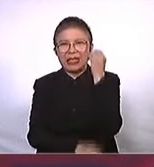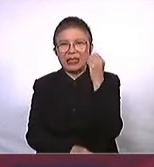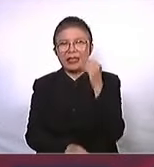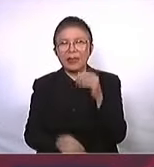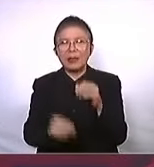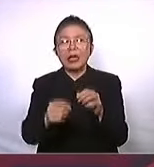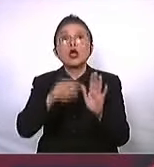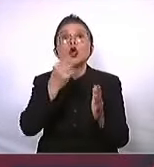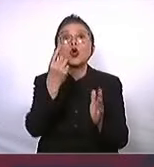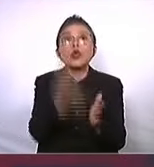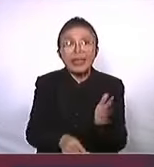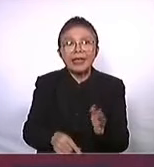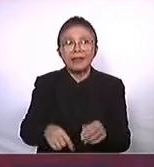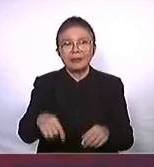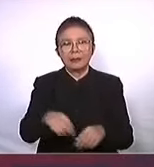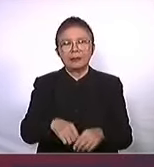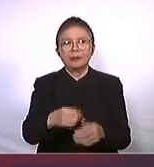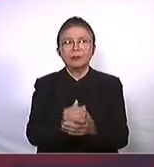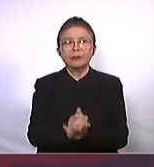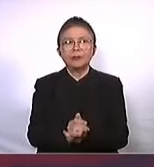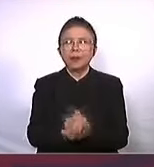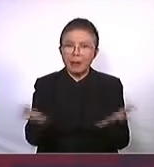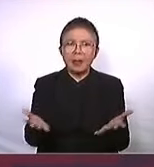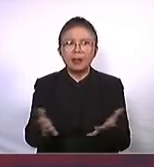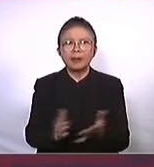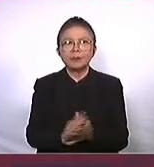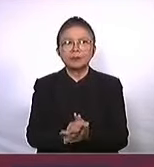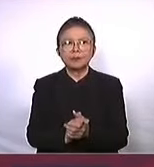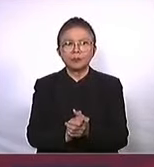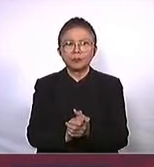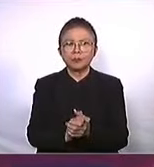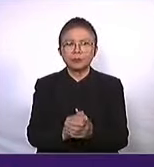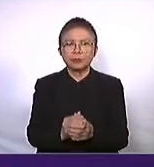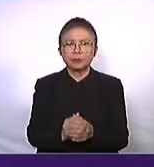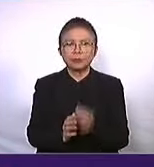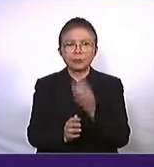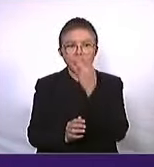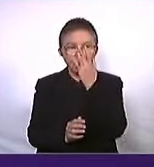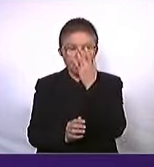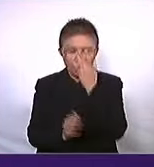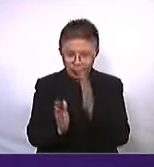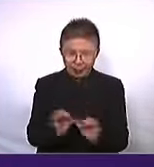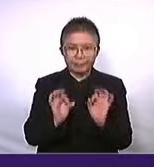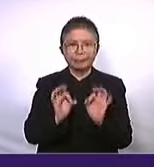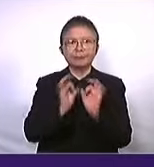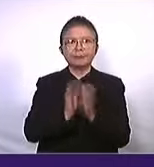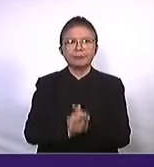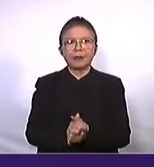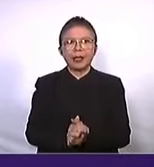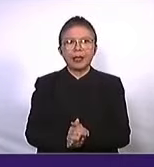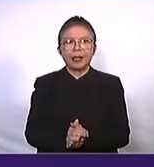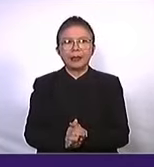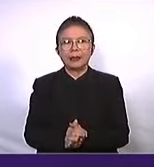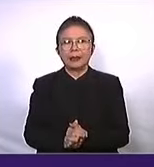perdagangan? Waktu Bapak untuk menjawab 2 menit, kami persilakan ketika Bapak mulai berbicara. Baik,